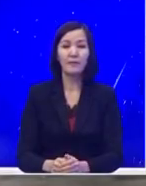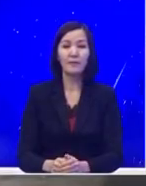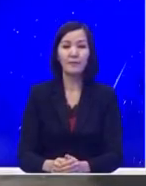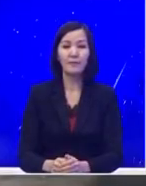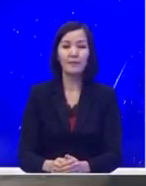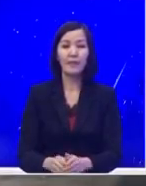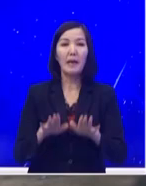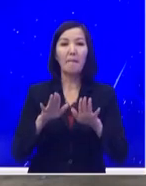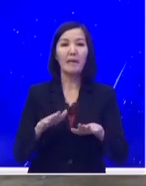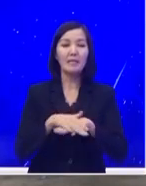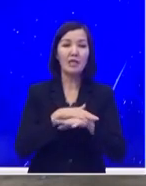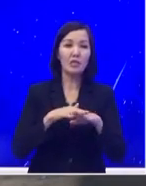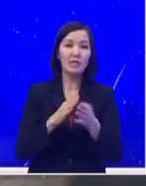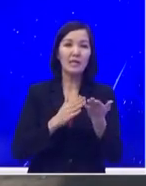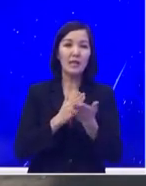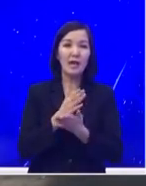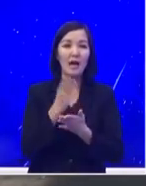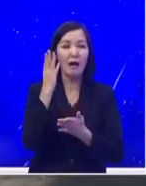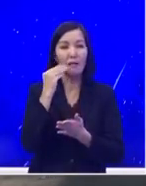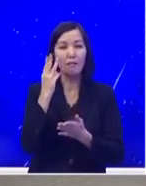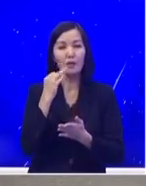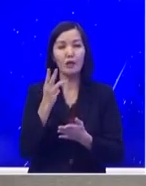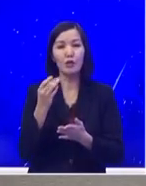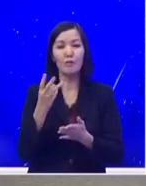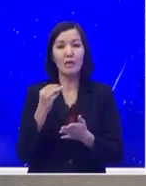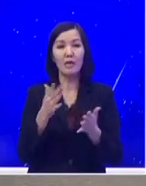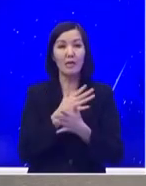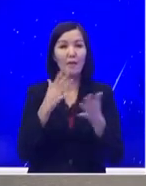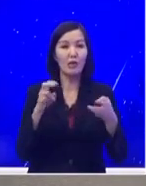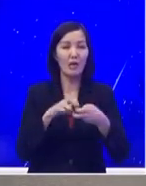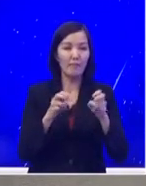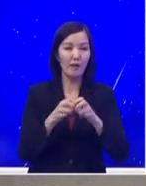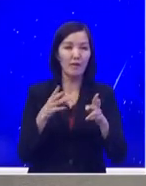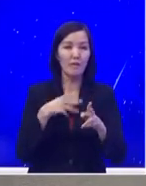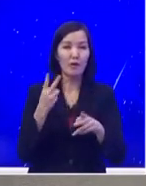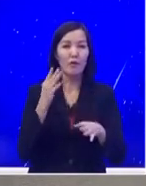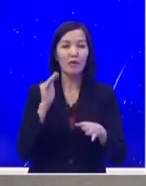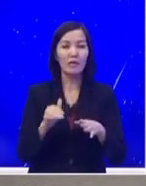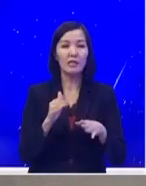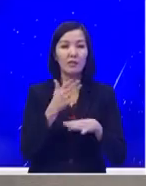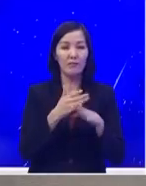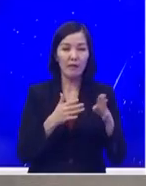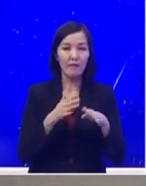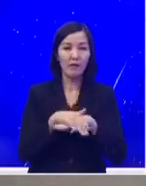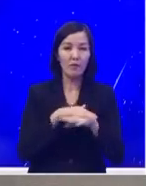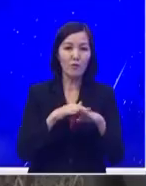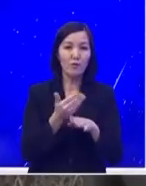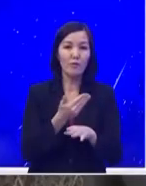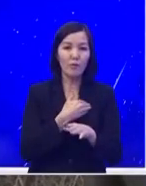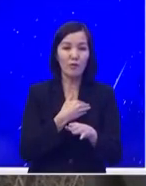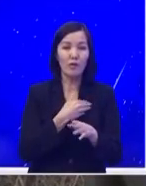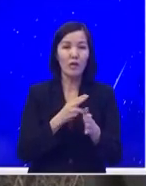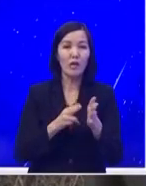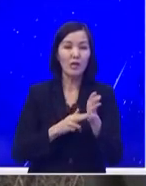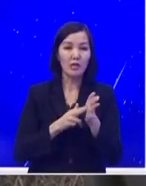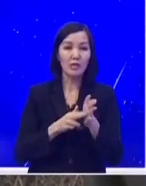Для местных жителей переезд Алматы-Шамалган – наболевшая проблема. Ежедневно более 2500 людей вынуждены проходить железнодорожный